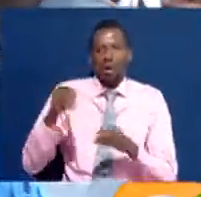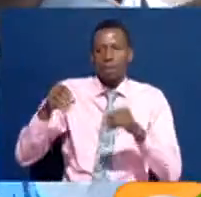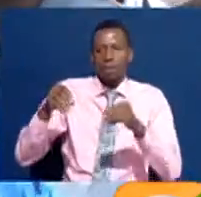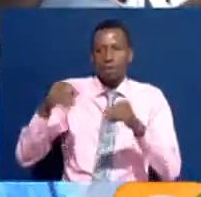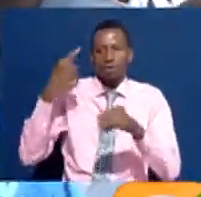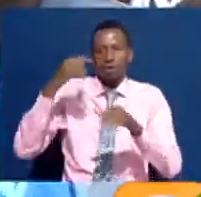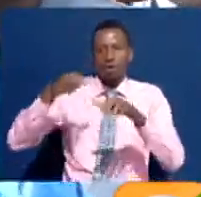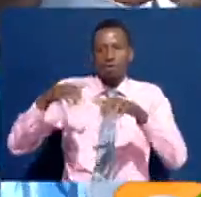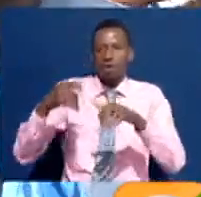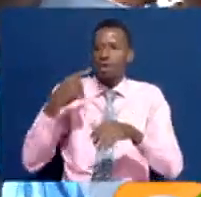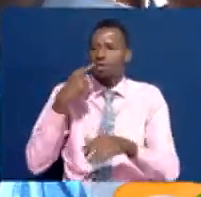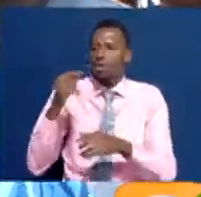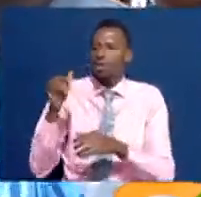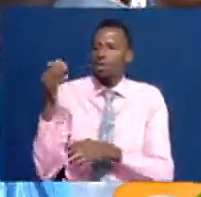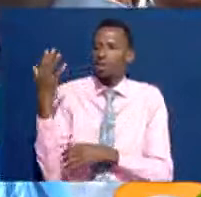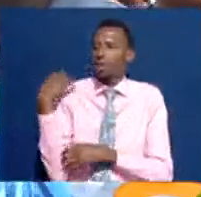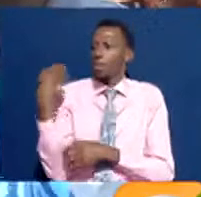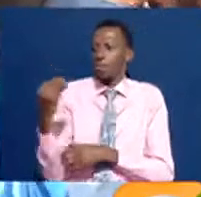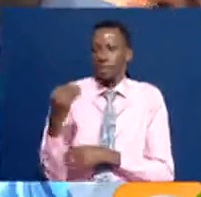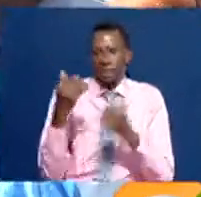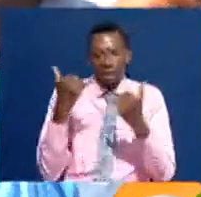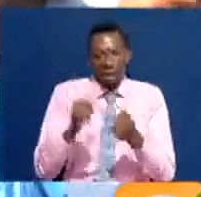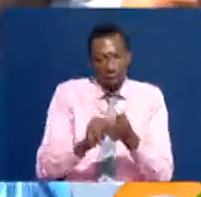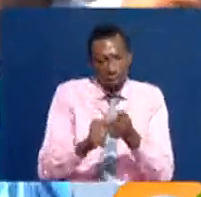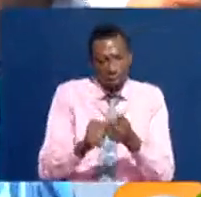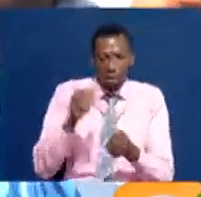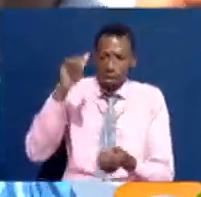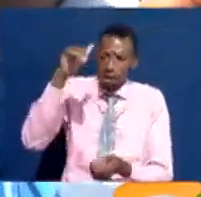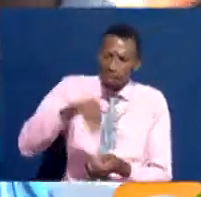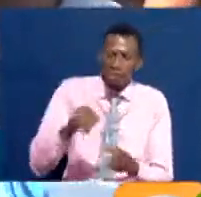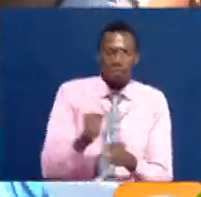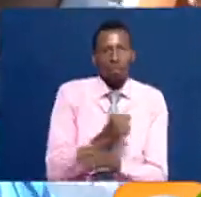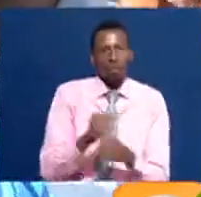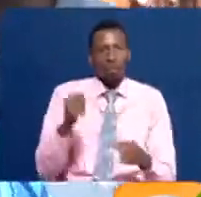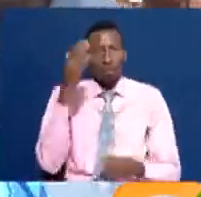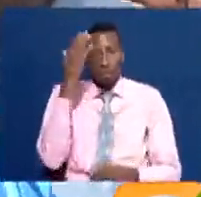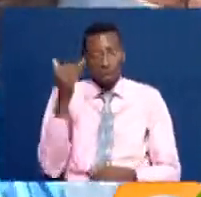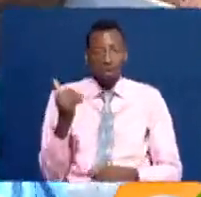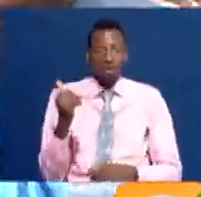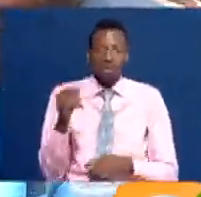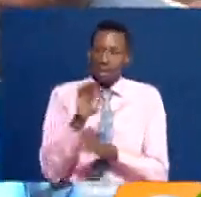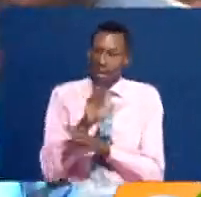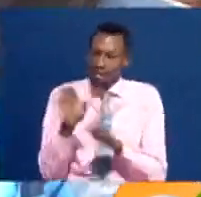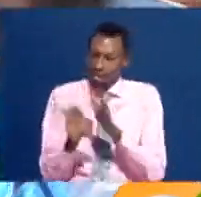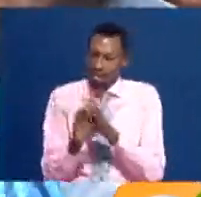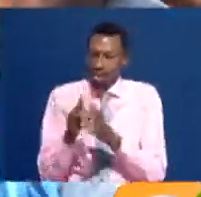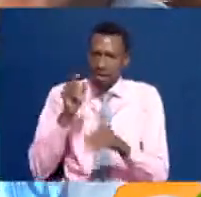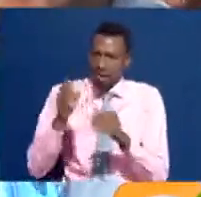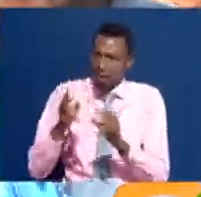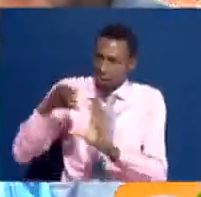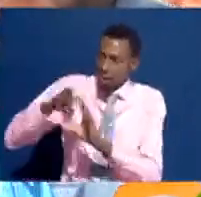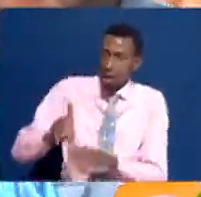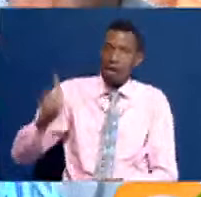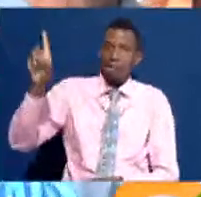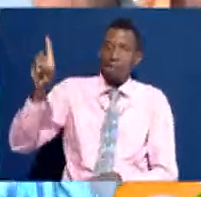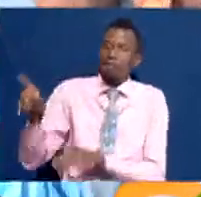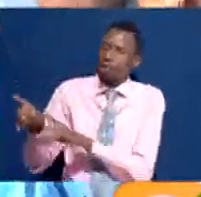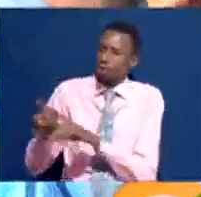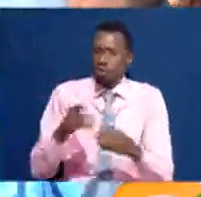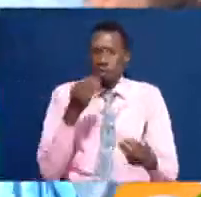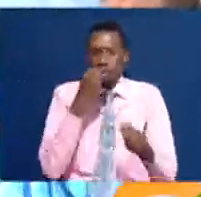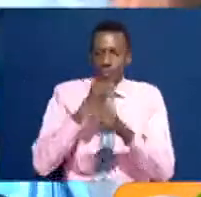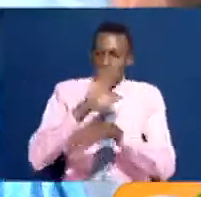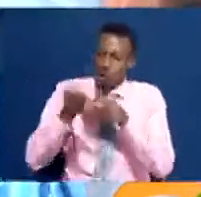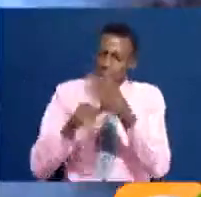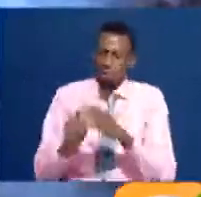alisema juzi. Sasa mahindi haiwezi kurudi chini, maana chakula kila kitu mafuta kienda juu na sasa chakula